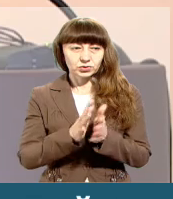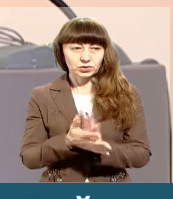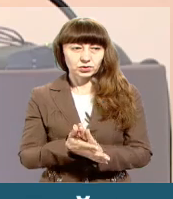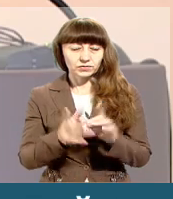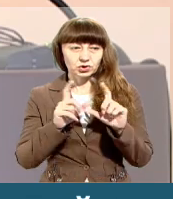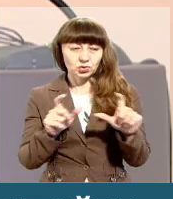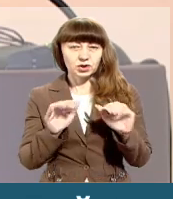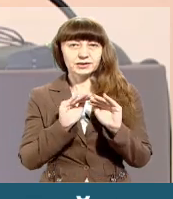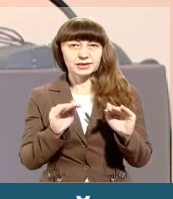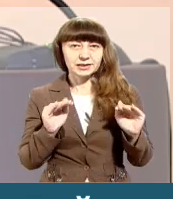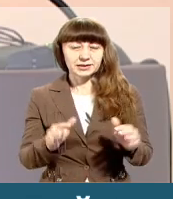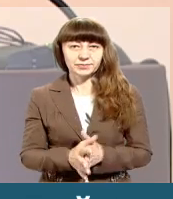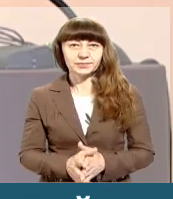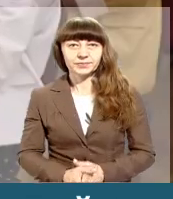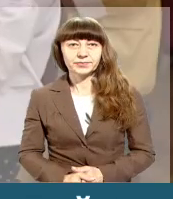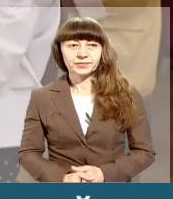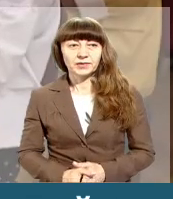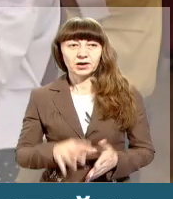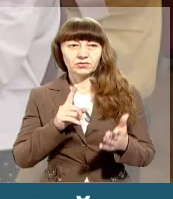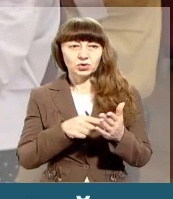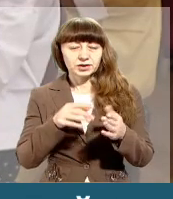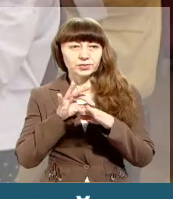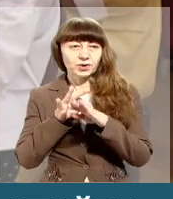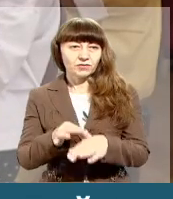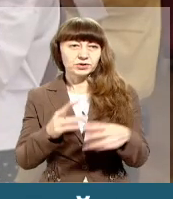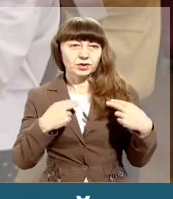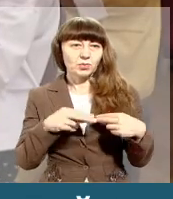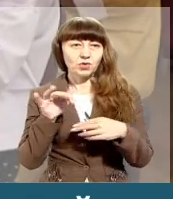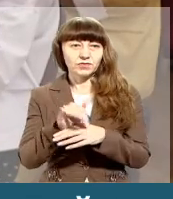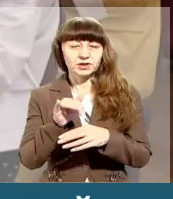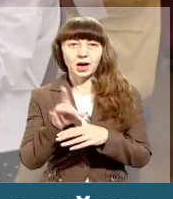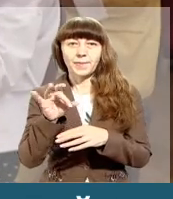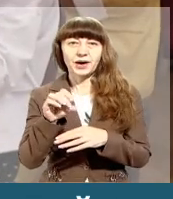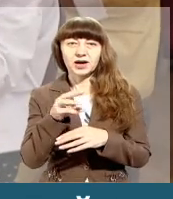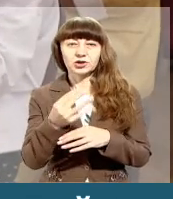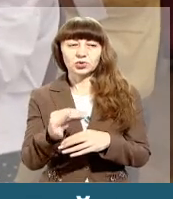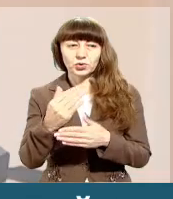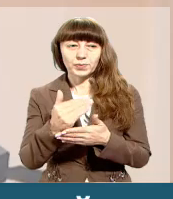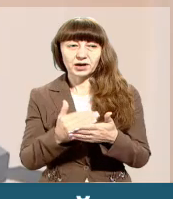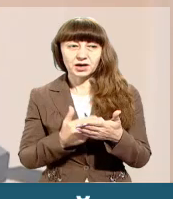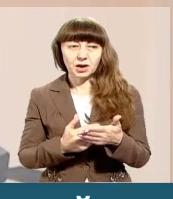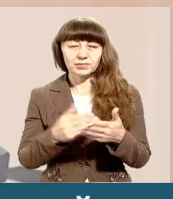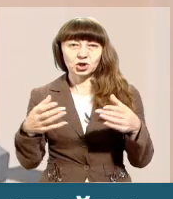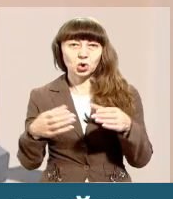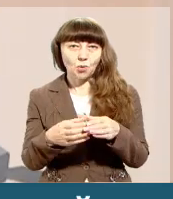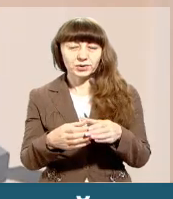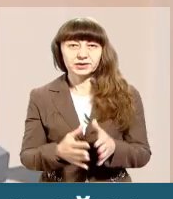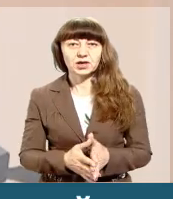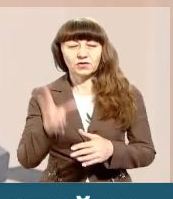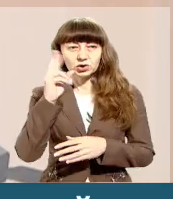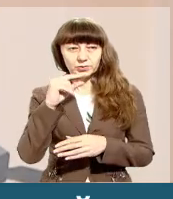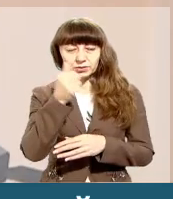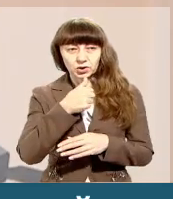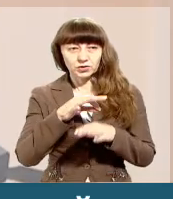кешен енгізу жұмыстары жүргізілуде. Жаңа оқу жылына атқарып жатқан жұмыстар қатары қалың. Мемлекеттен жас өскіннің білім жолында